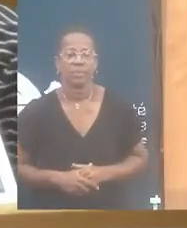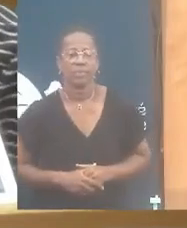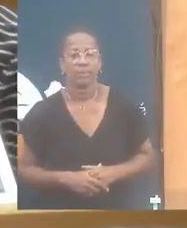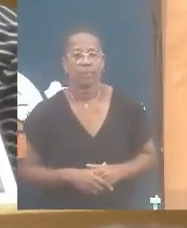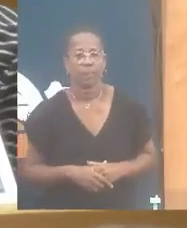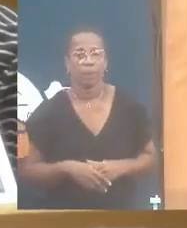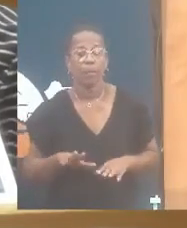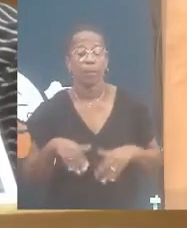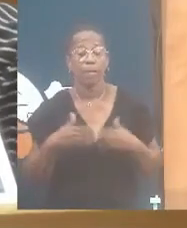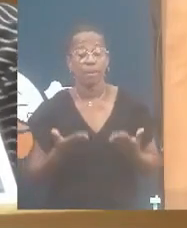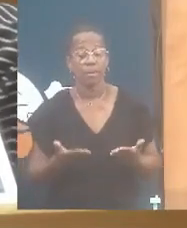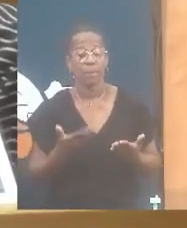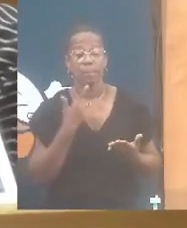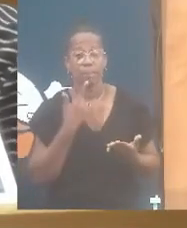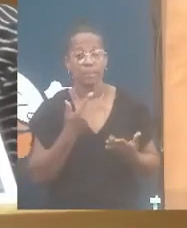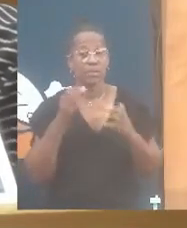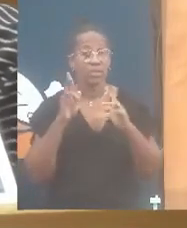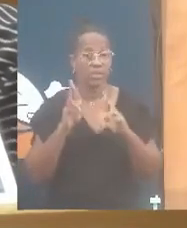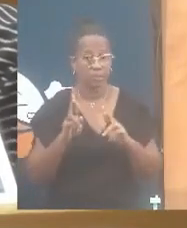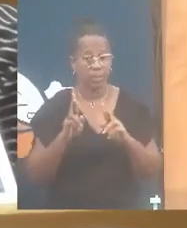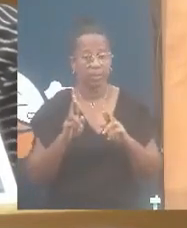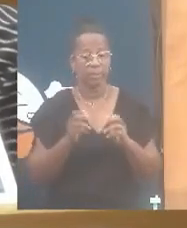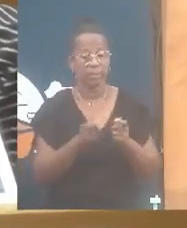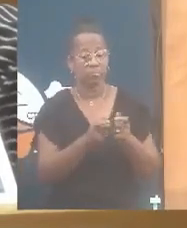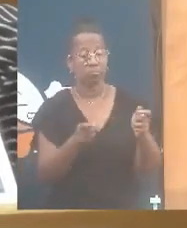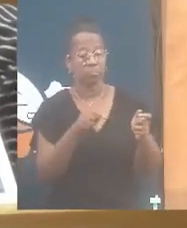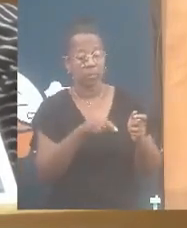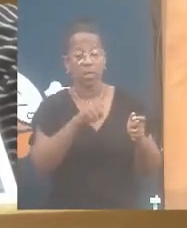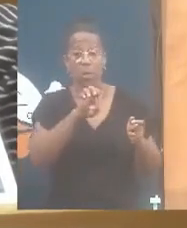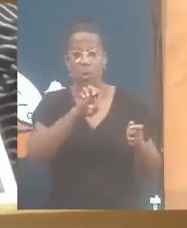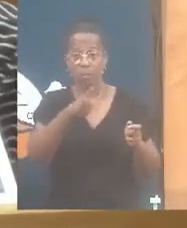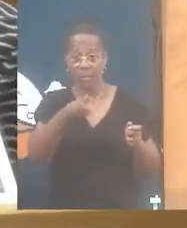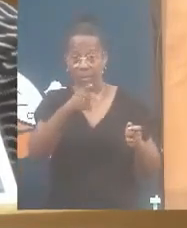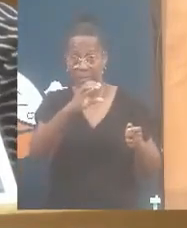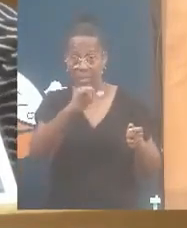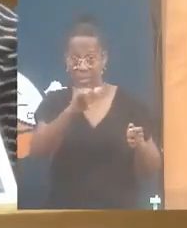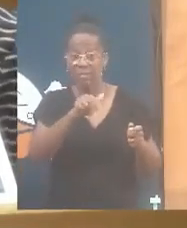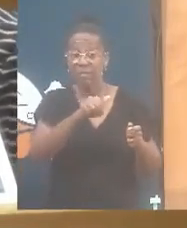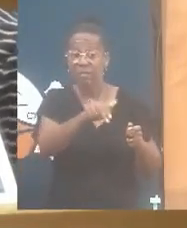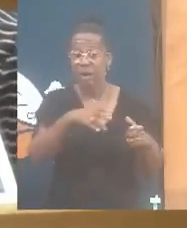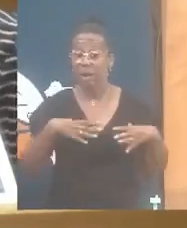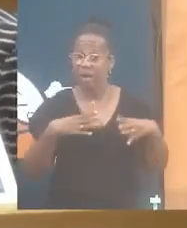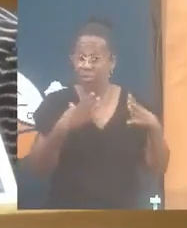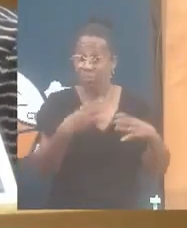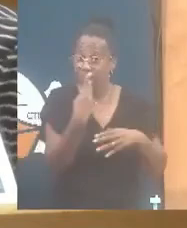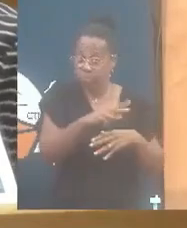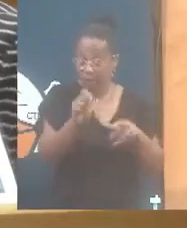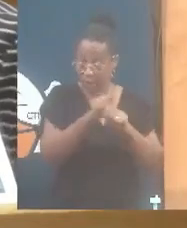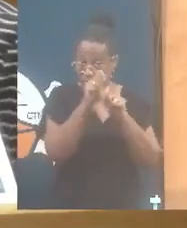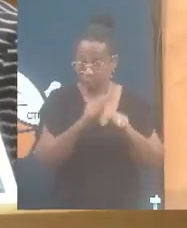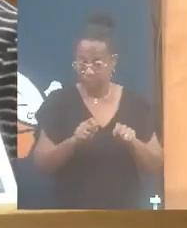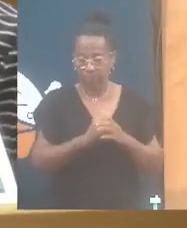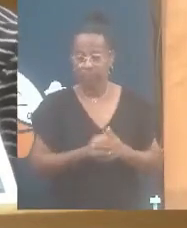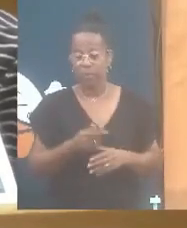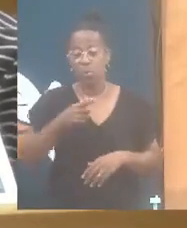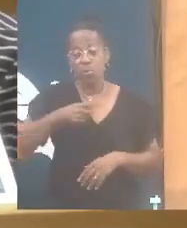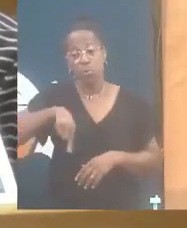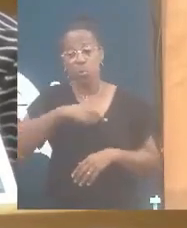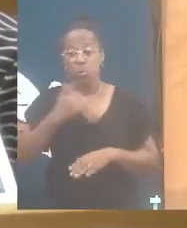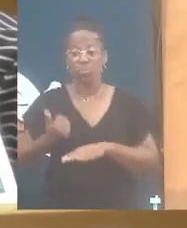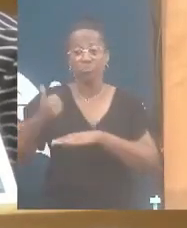Maintenant, j'espère que les EPCI vont tenir les engagements, mais nous ne sommes pas une autorité au-dessus des